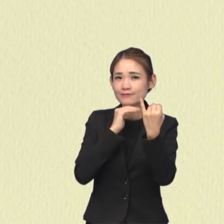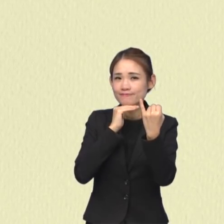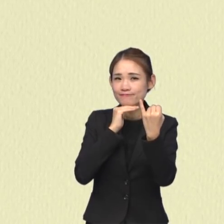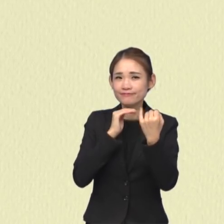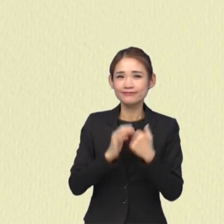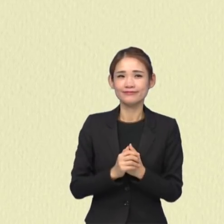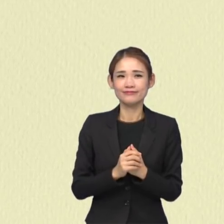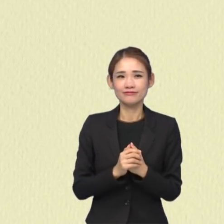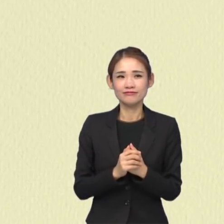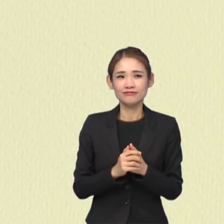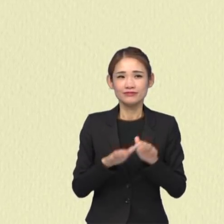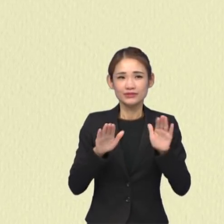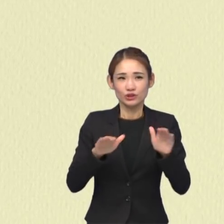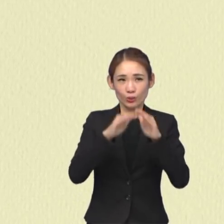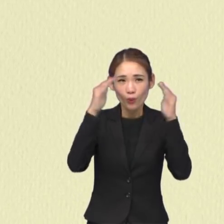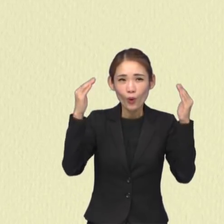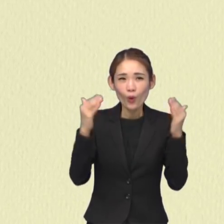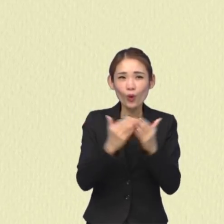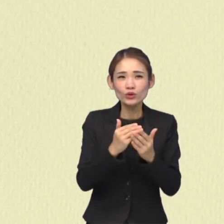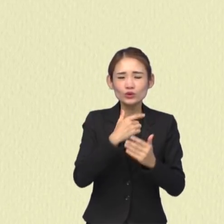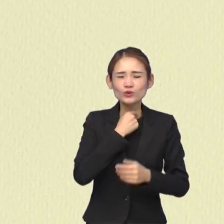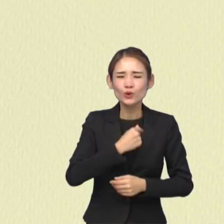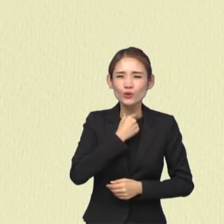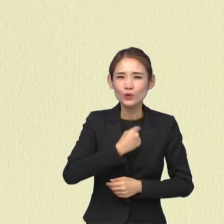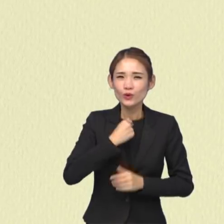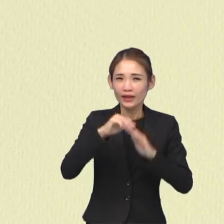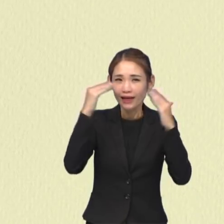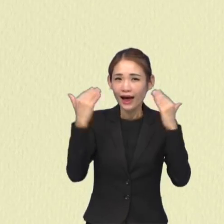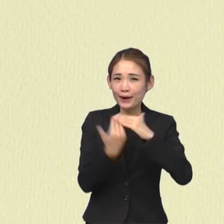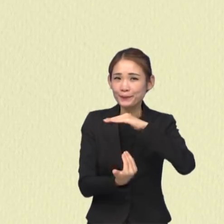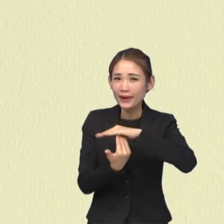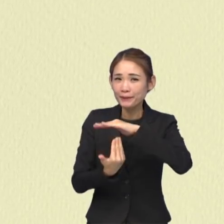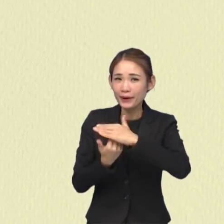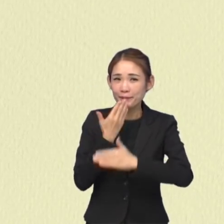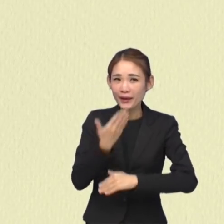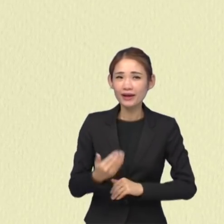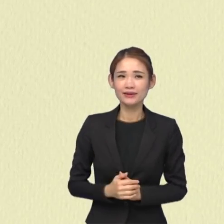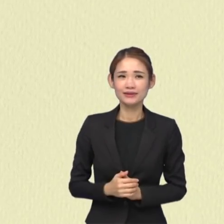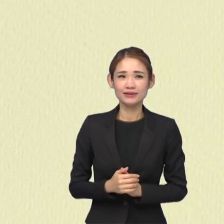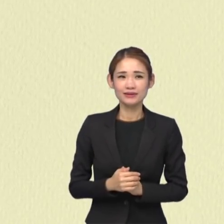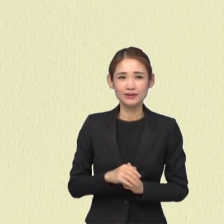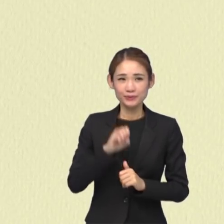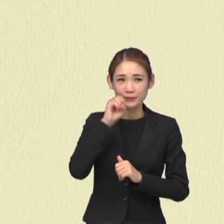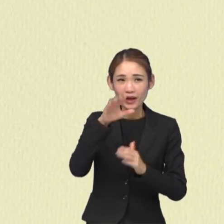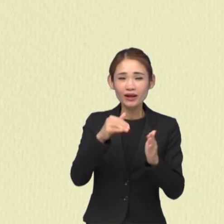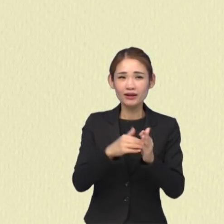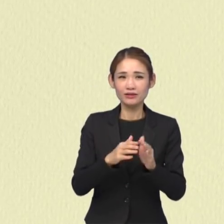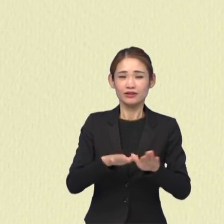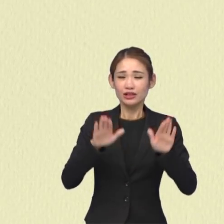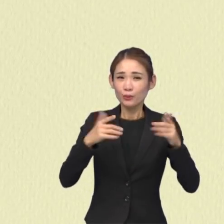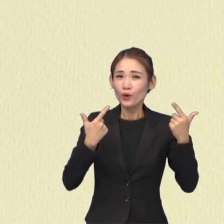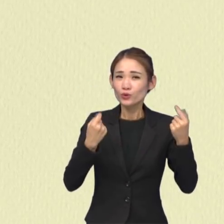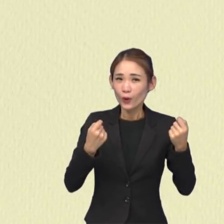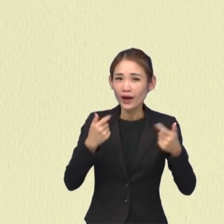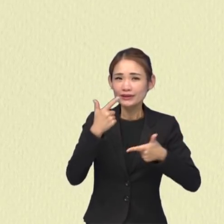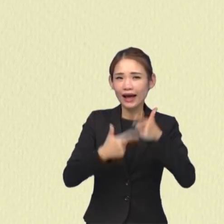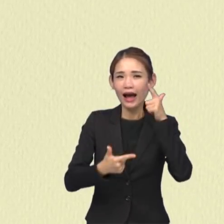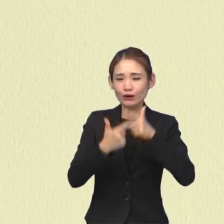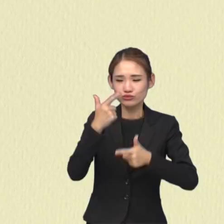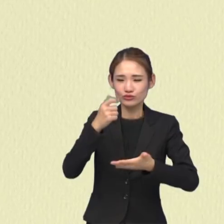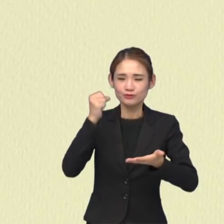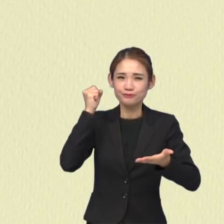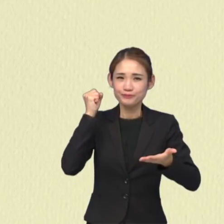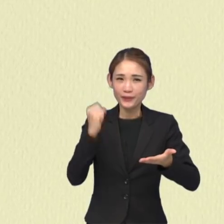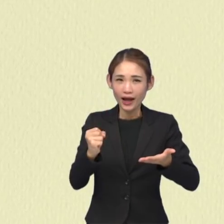뭐 뇌 소원이 다 이루어 졌지 라고 말하고 이번에도 지팡이를 땅으로 내리 쳤어요